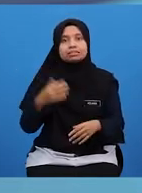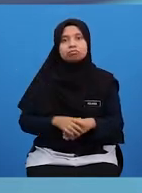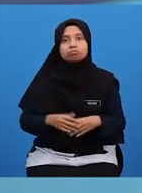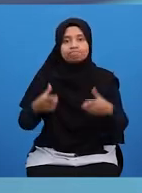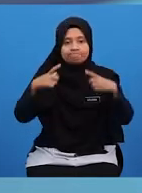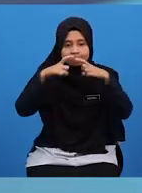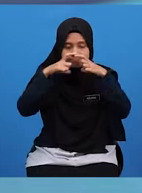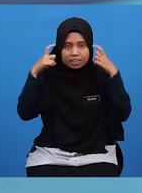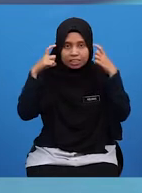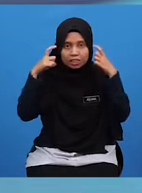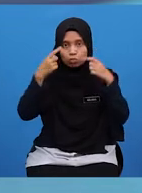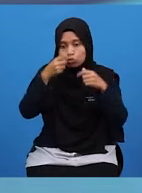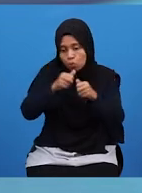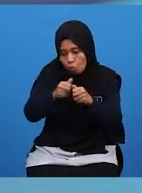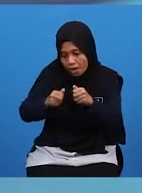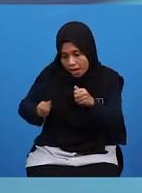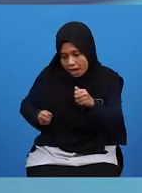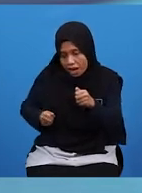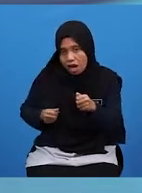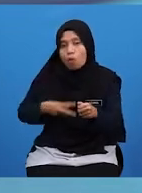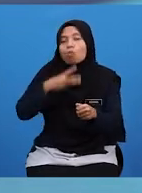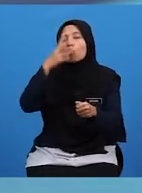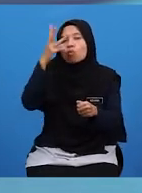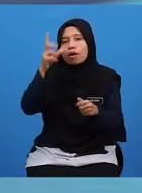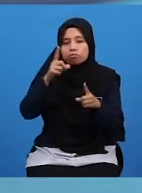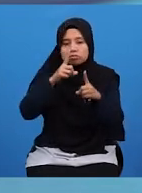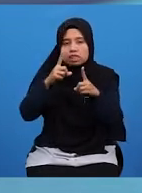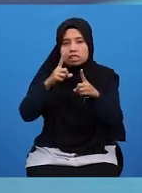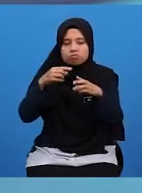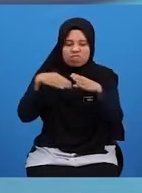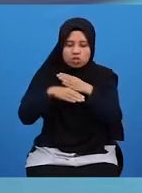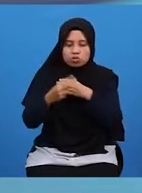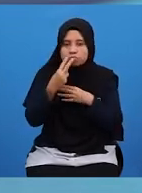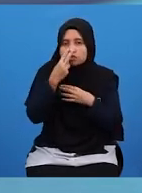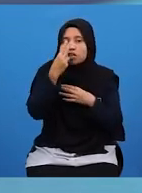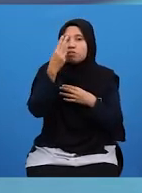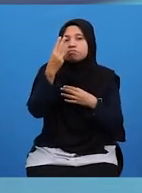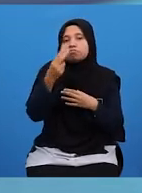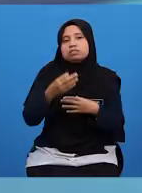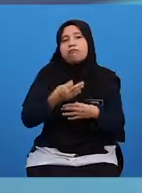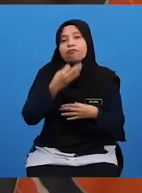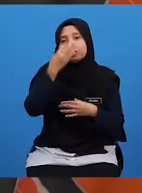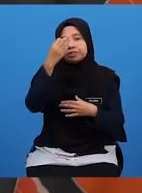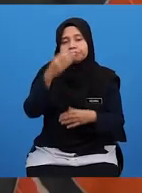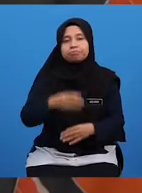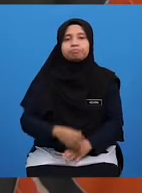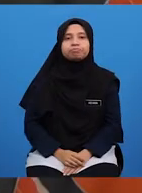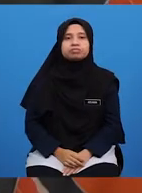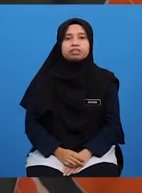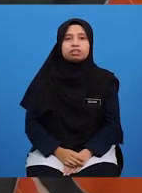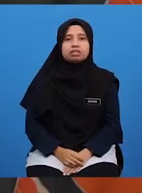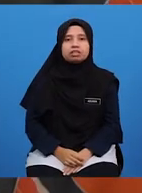muka bagi mengelakkan wap lilin tersedut ke dalam rongga pernafasan.